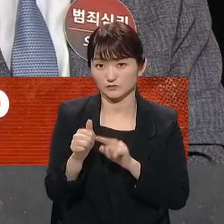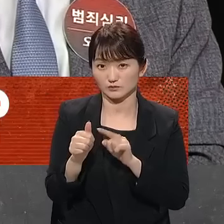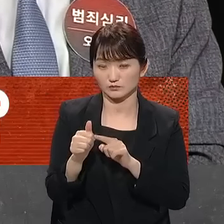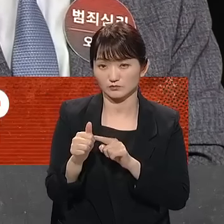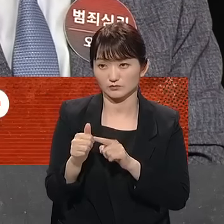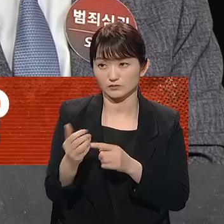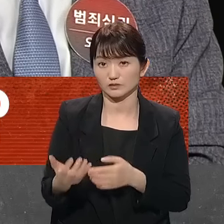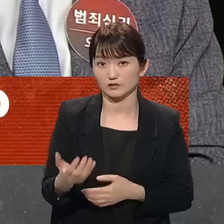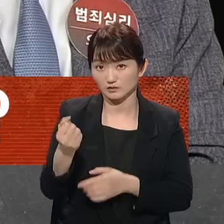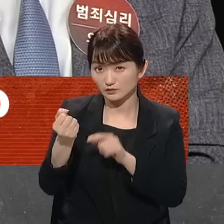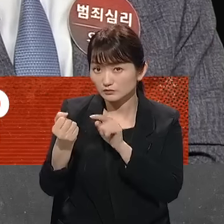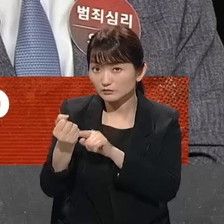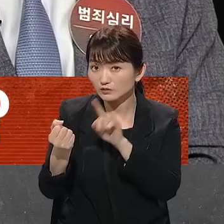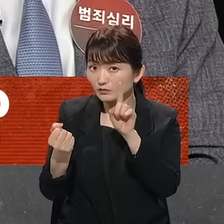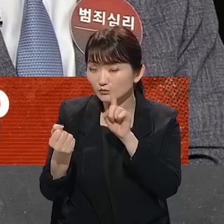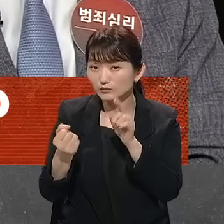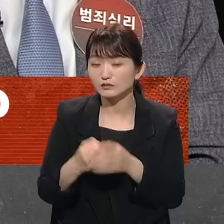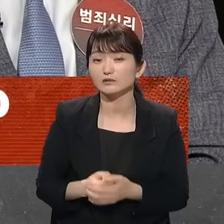것은 말씀하신 대로